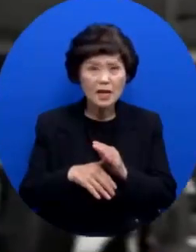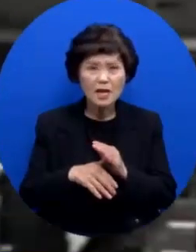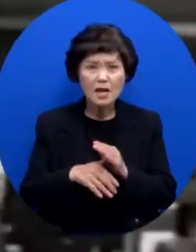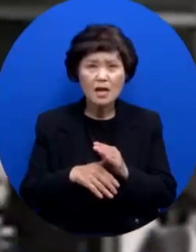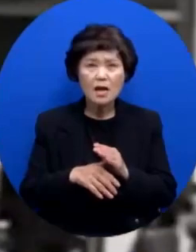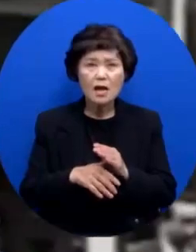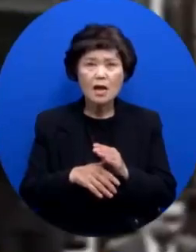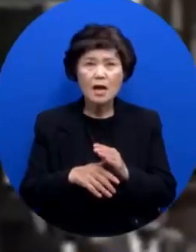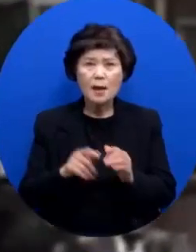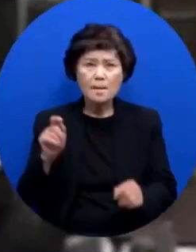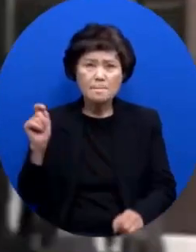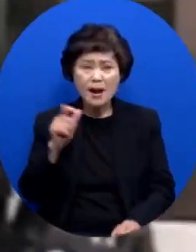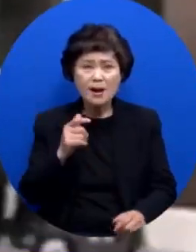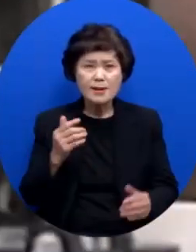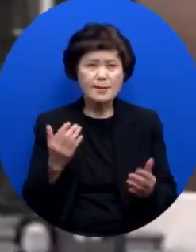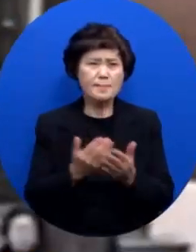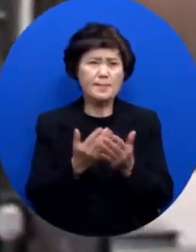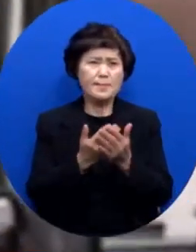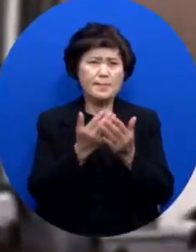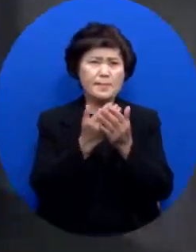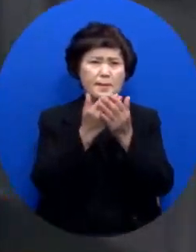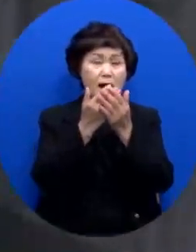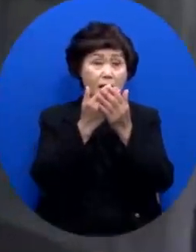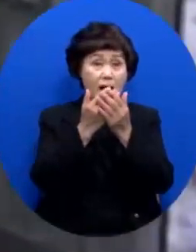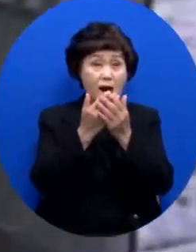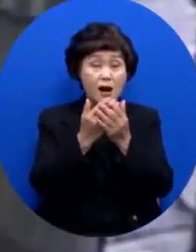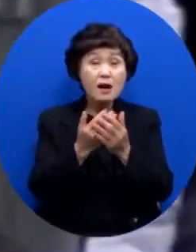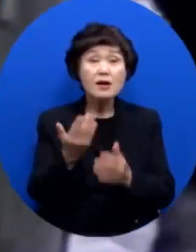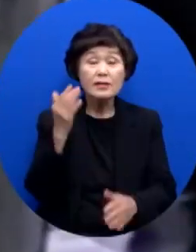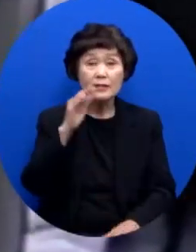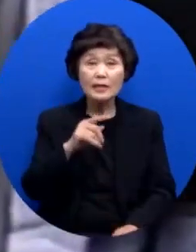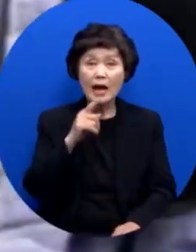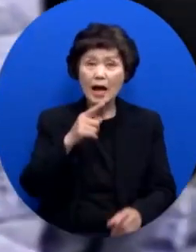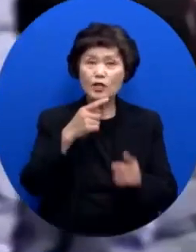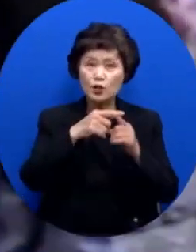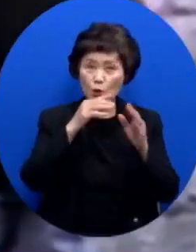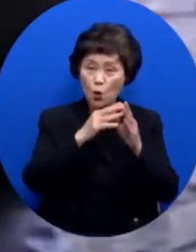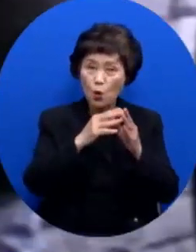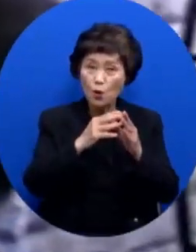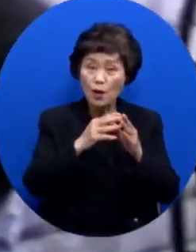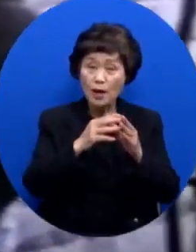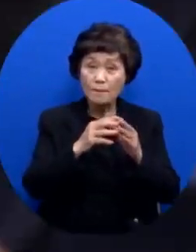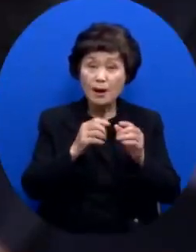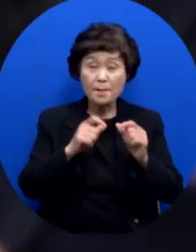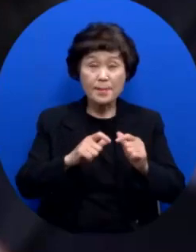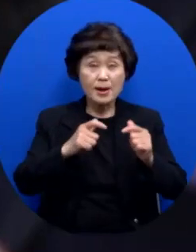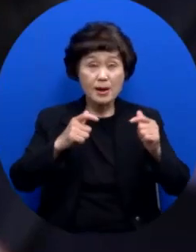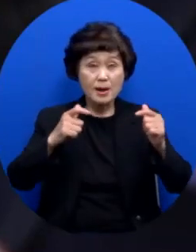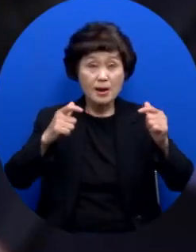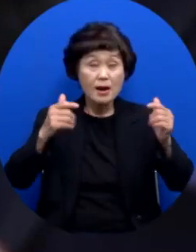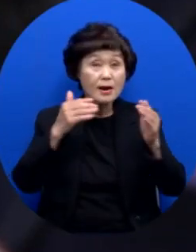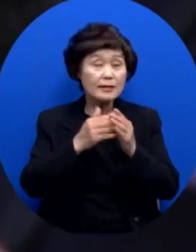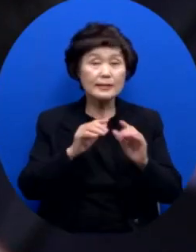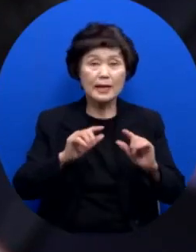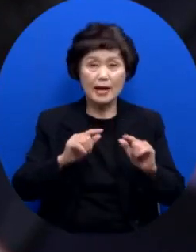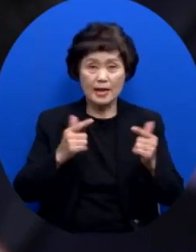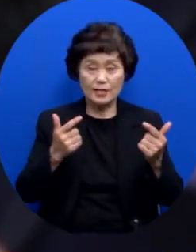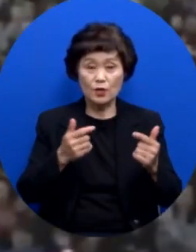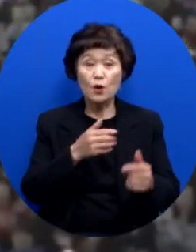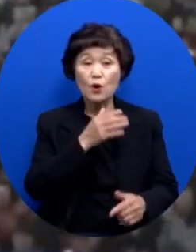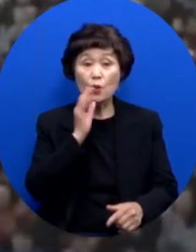굉장히 빠르게 성장을 했고, 그런데 한 교회의 성장으로 끝내지 않고 원로 목사님이 가지신